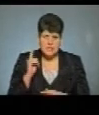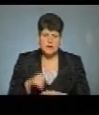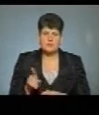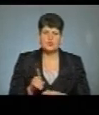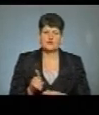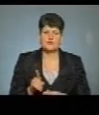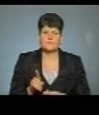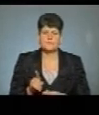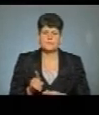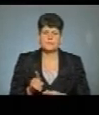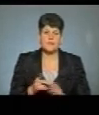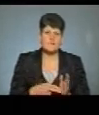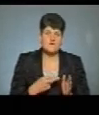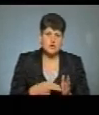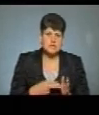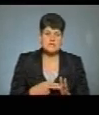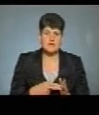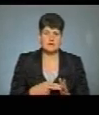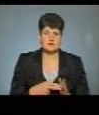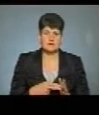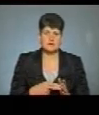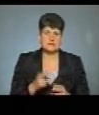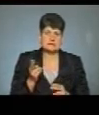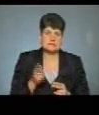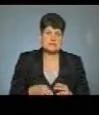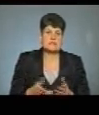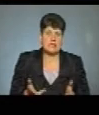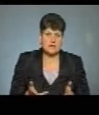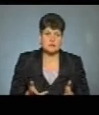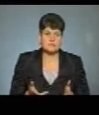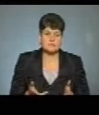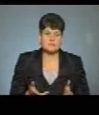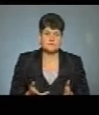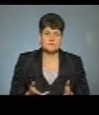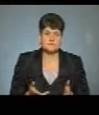зараз вокзали і ЖД-вокзали закриті.